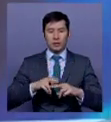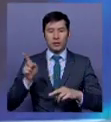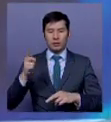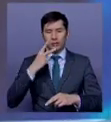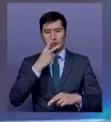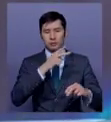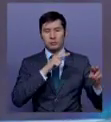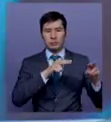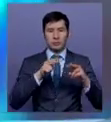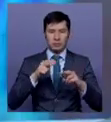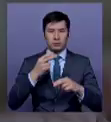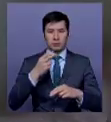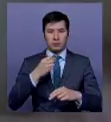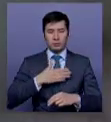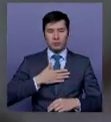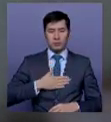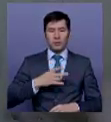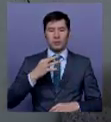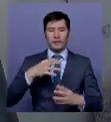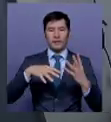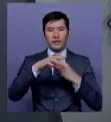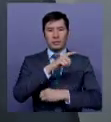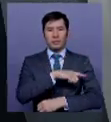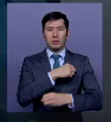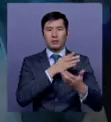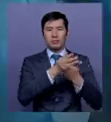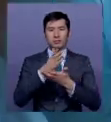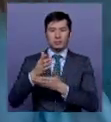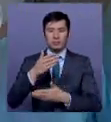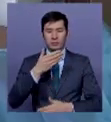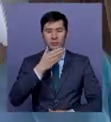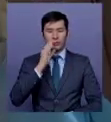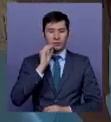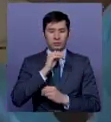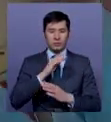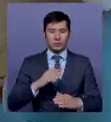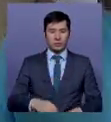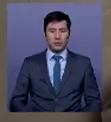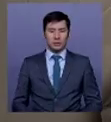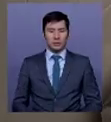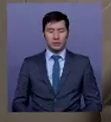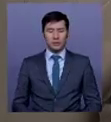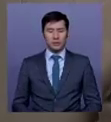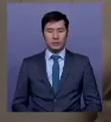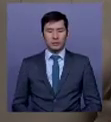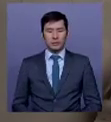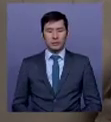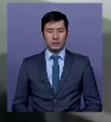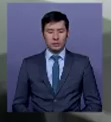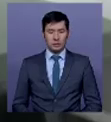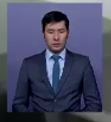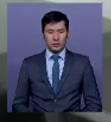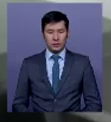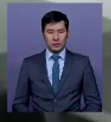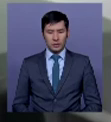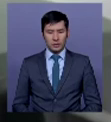әлі емханаларға барып үлгермепті. Сол себепті қазақстандық дәрігерлердің емдеу әдісіне баға бермеді. Дегенмен дәрігерлердің